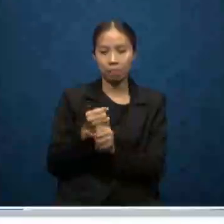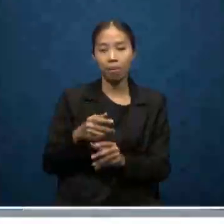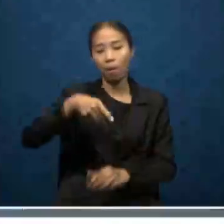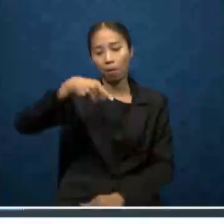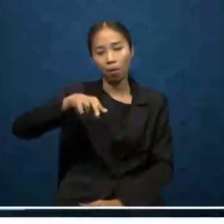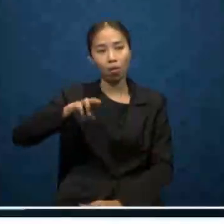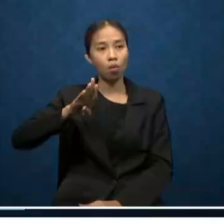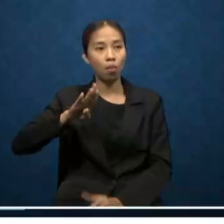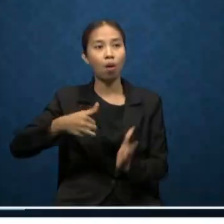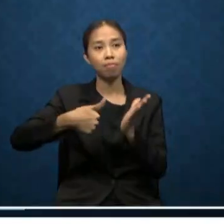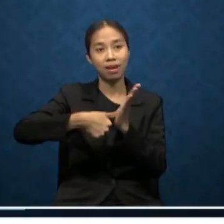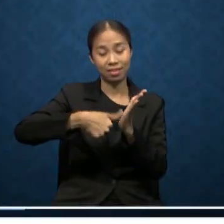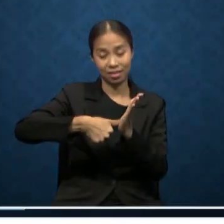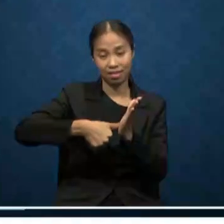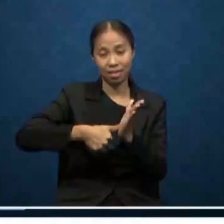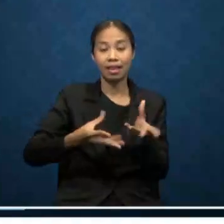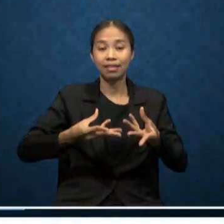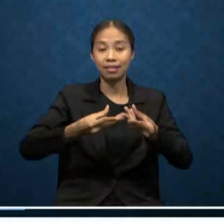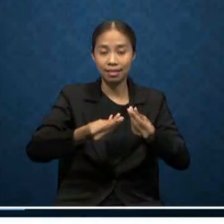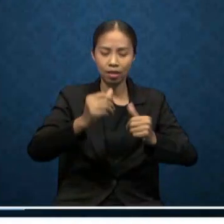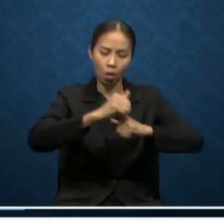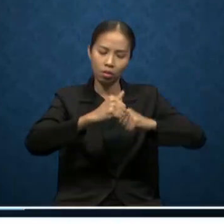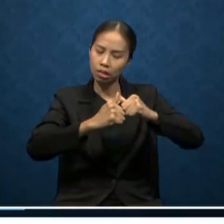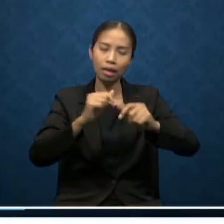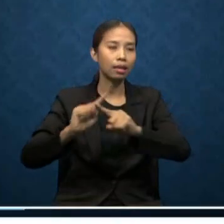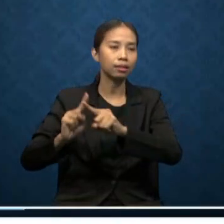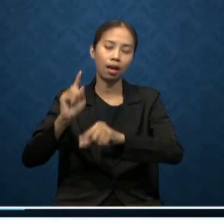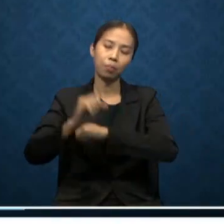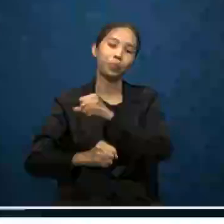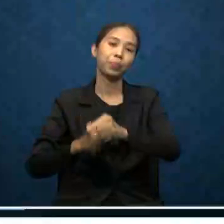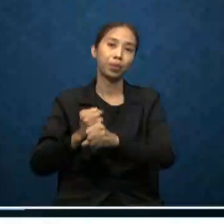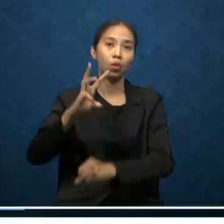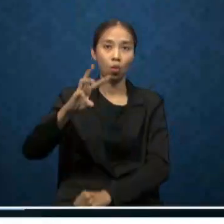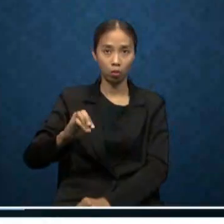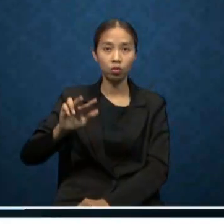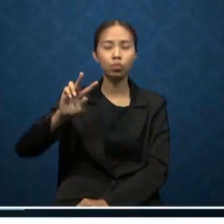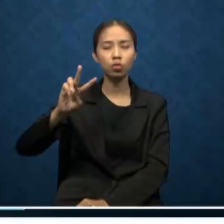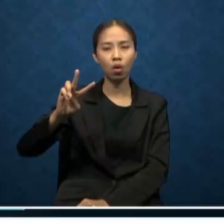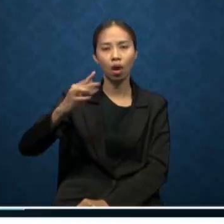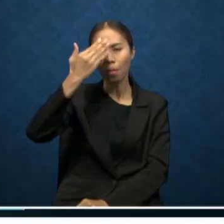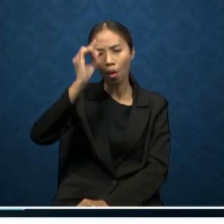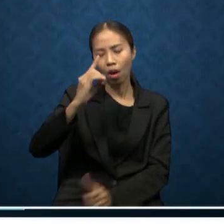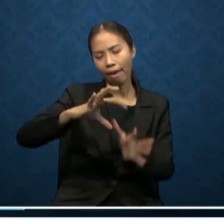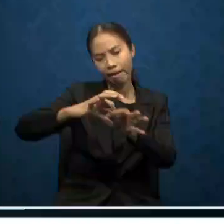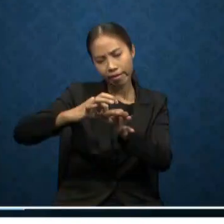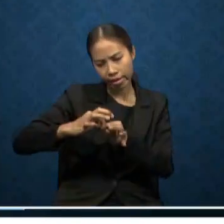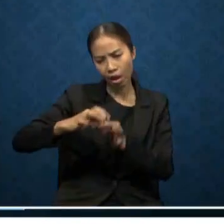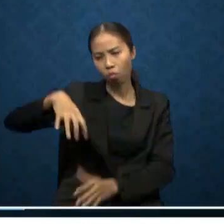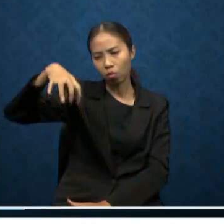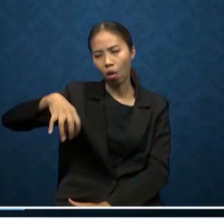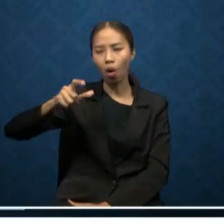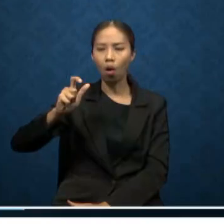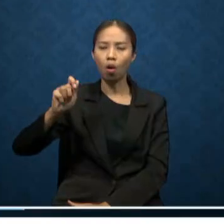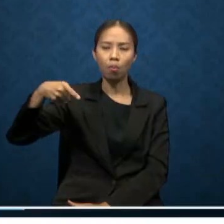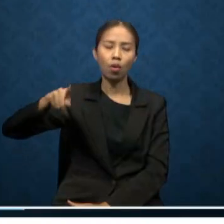ดและส่ปลูกสร้างป่อสอบมา 162นั้เกี่ยวข้องกับองค์กปกรณสูท้ถตทั้หมด7,77